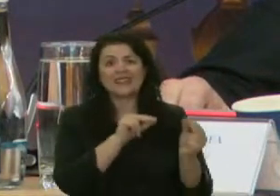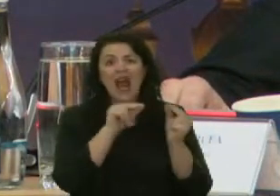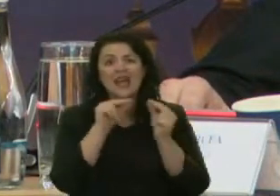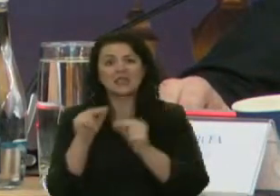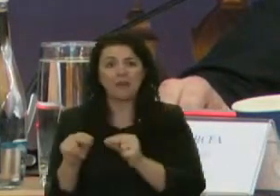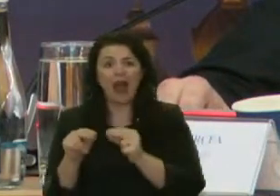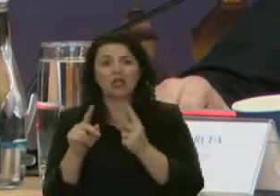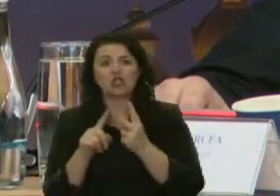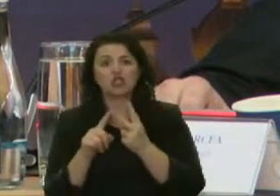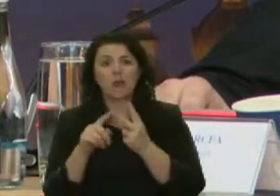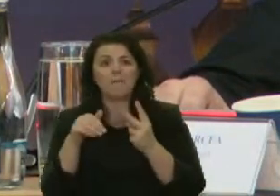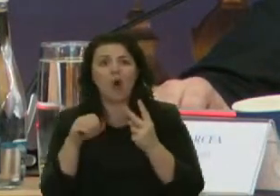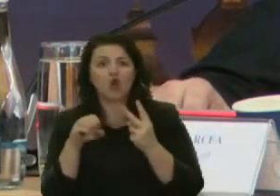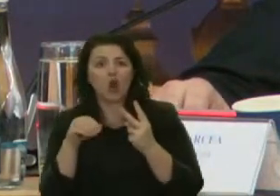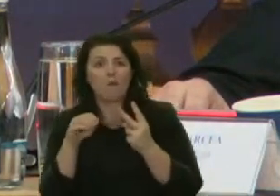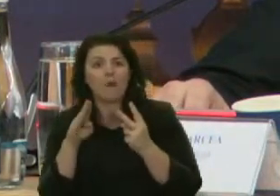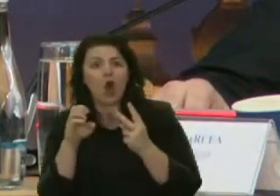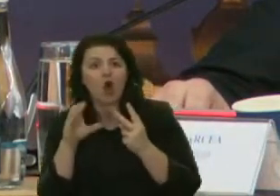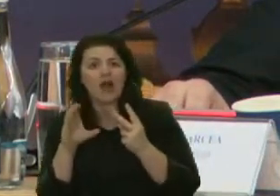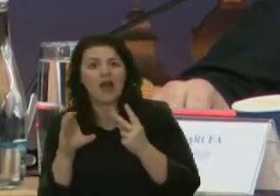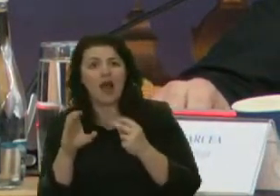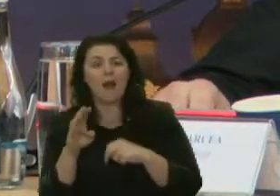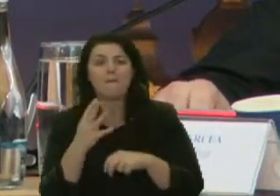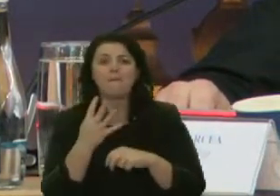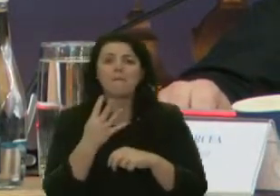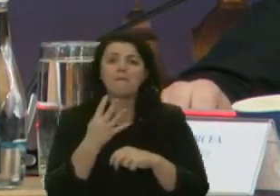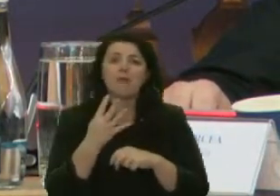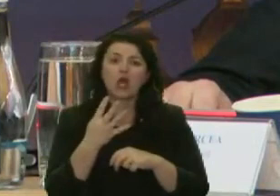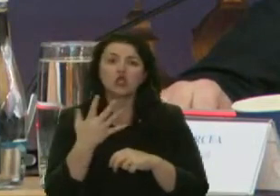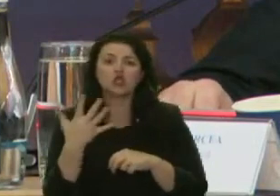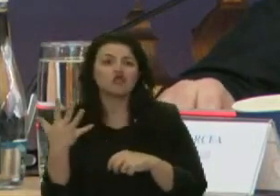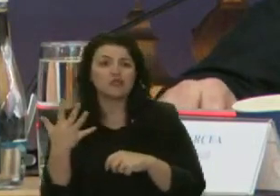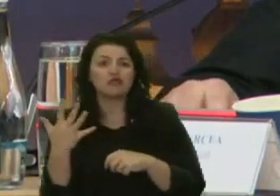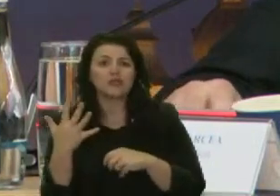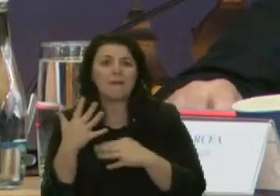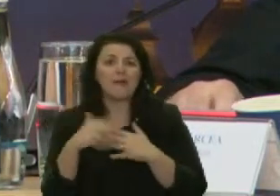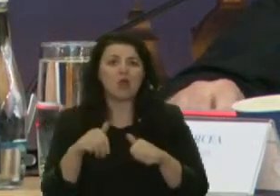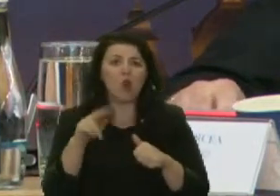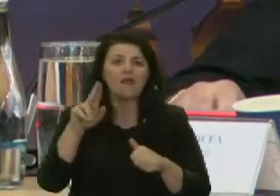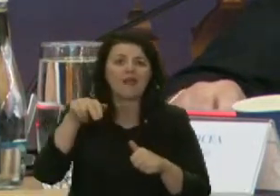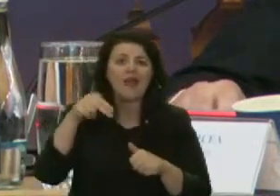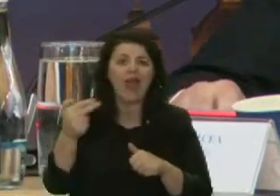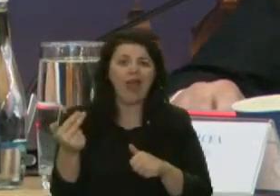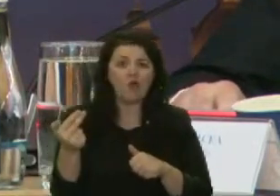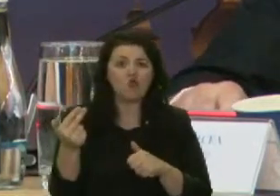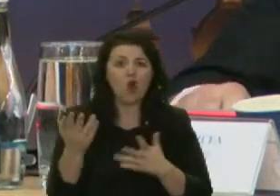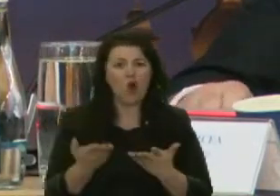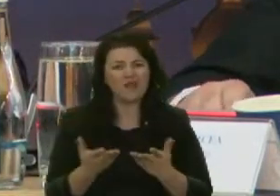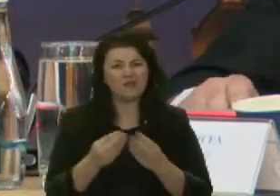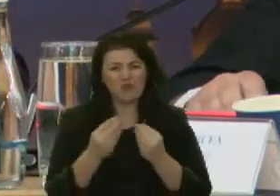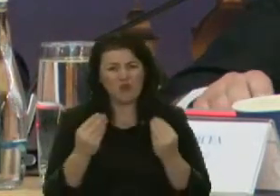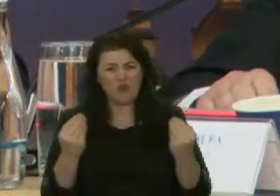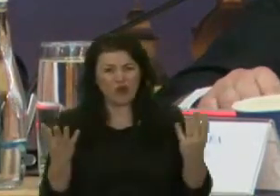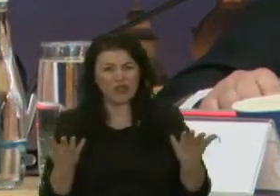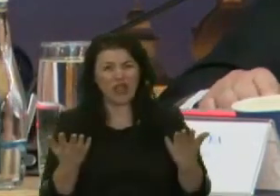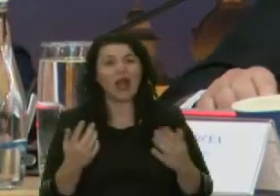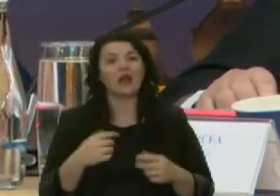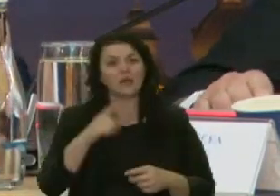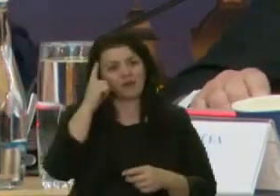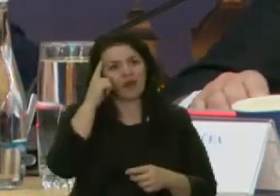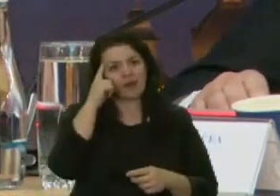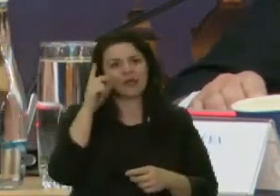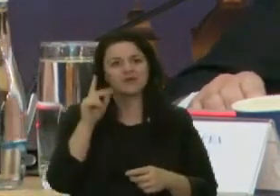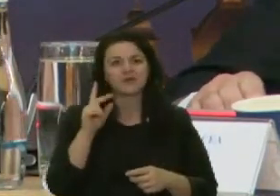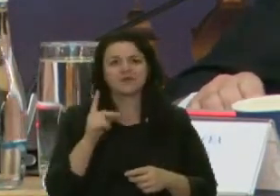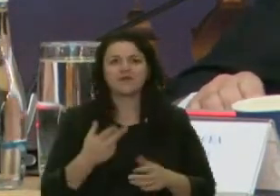monobloc e vorba de 4 500 de milioane de euro dacă nu greșesc mai bine Evident când avem convingerea că am